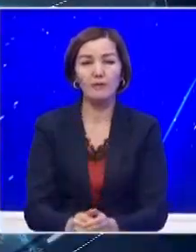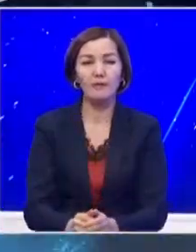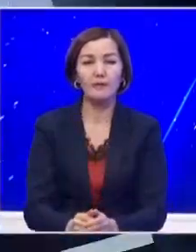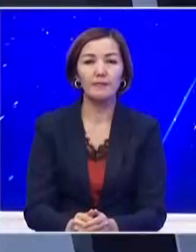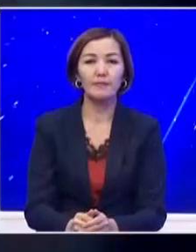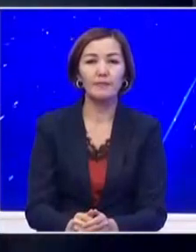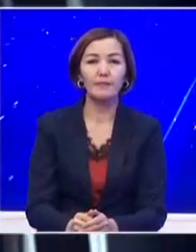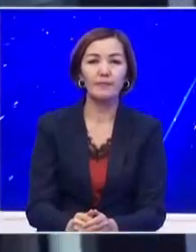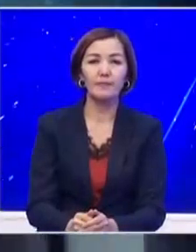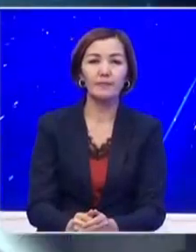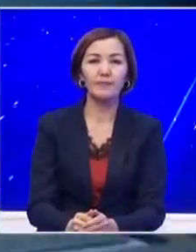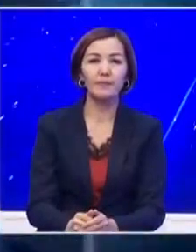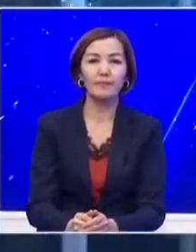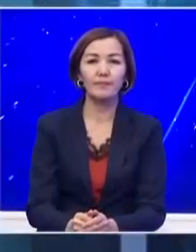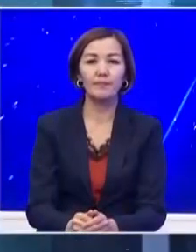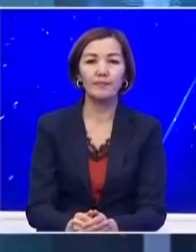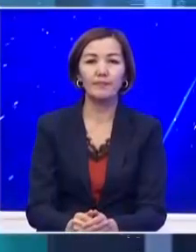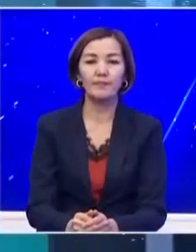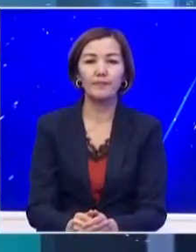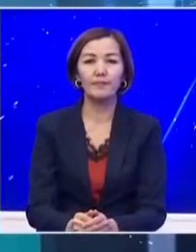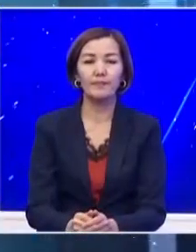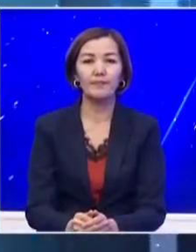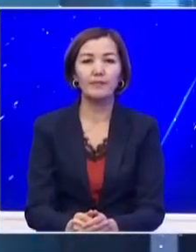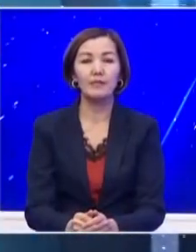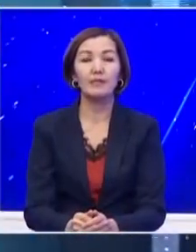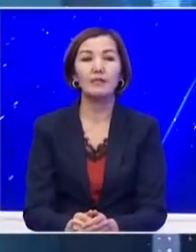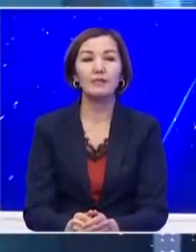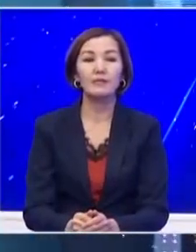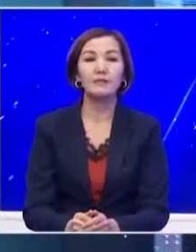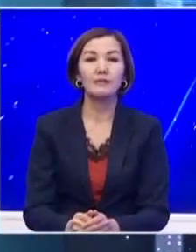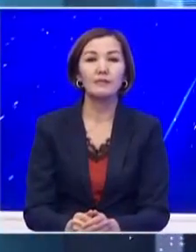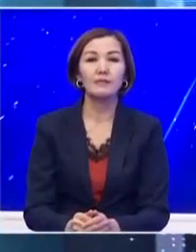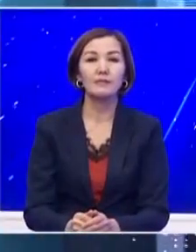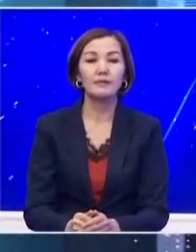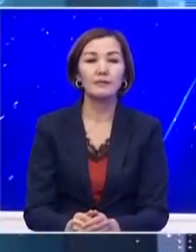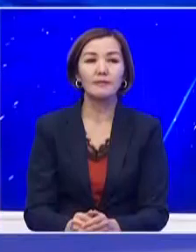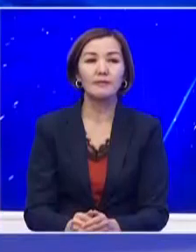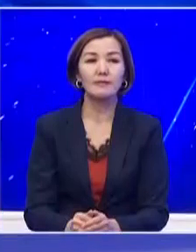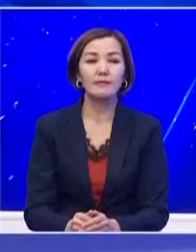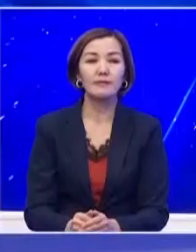Топтаманы ғаламтор ақпараттары негізінде дайындаған Камила Тынштай, Жетісу телеарнасы.